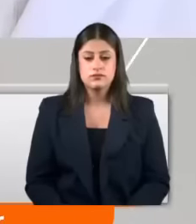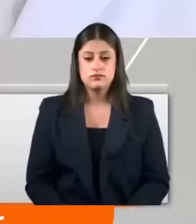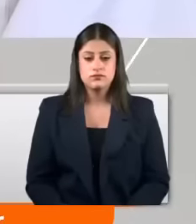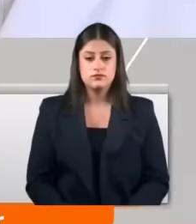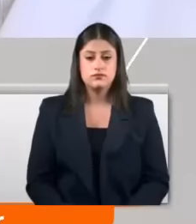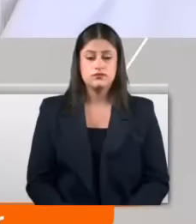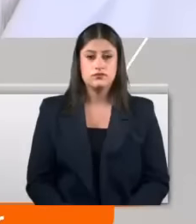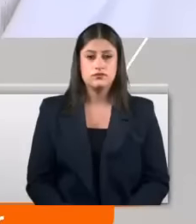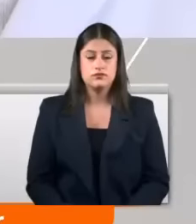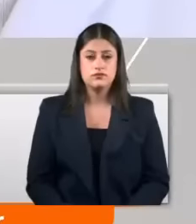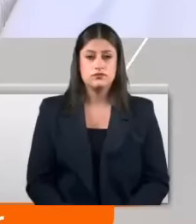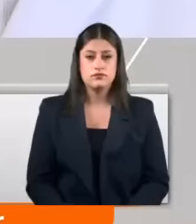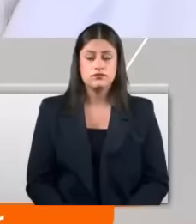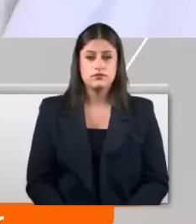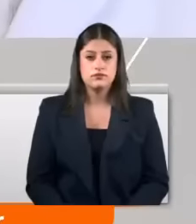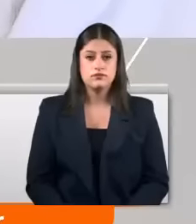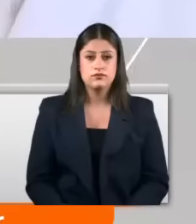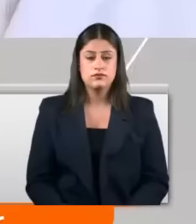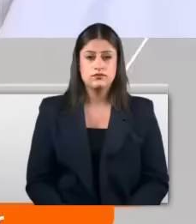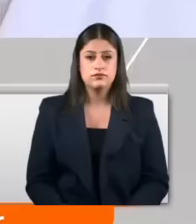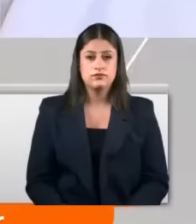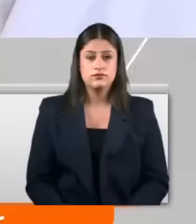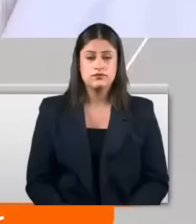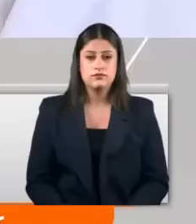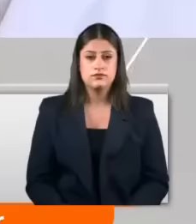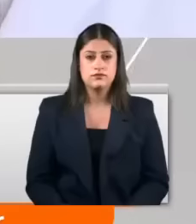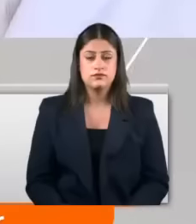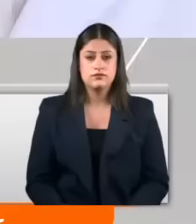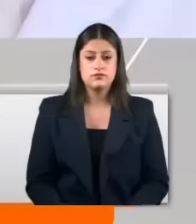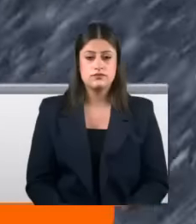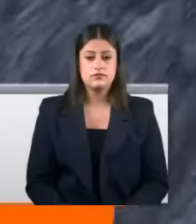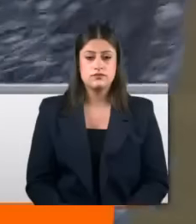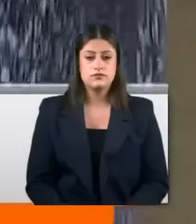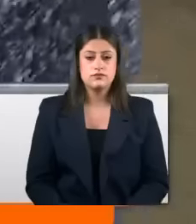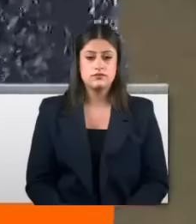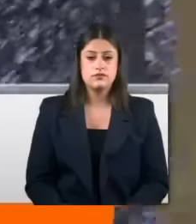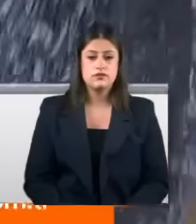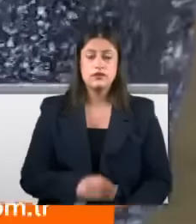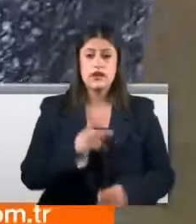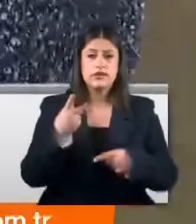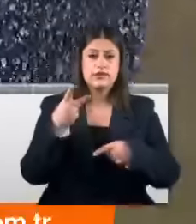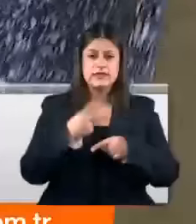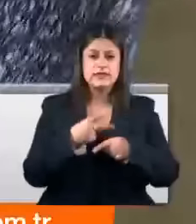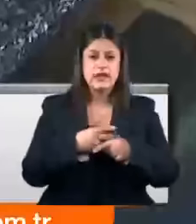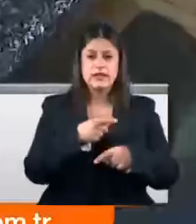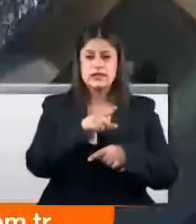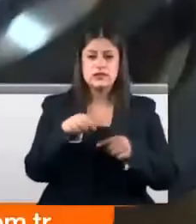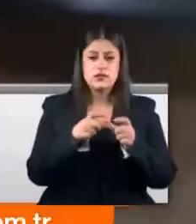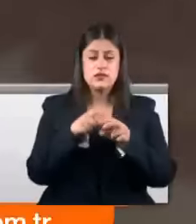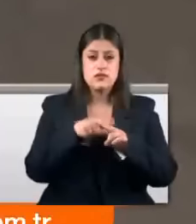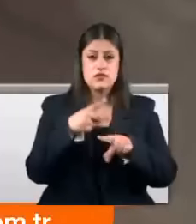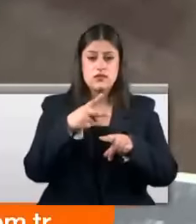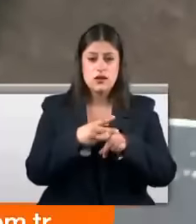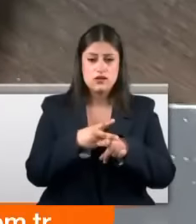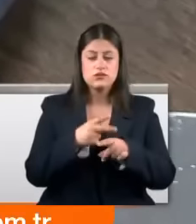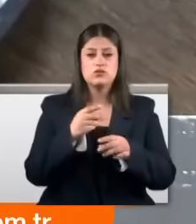uzun süre ısıya maruz bırakılmasıyla biz bu şikayetleri görebiliyoruz. Zehirli gazların solunmasıyla ortaya çıkıyor teflon